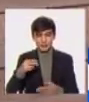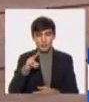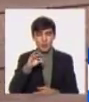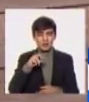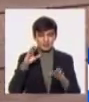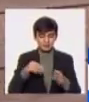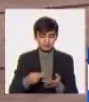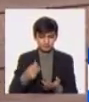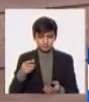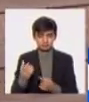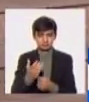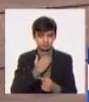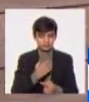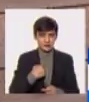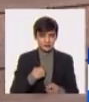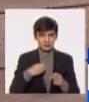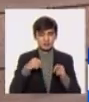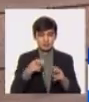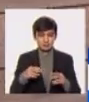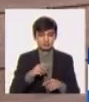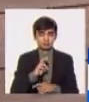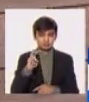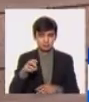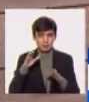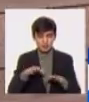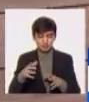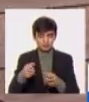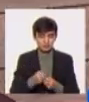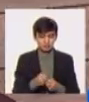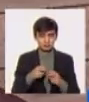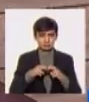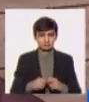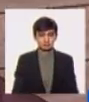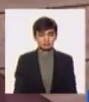они обращаются к нам, наши специалисты выезжают на место.